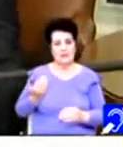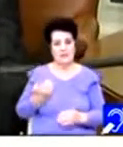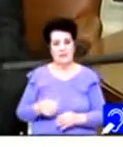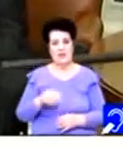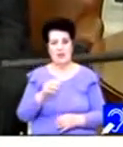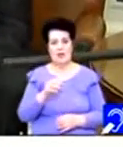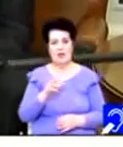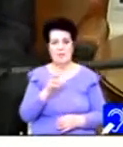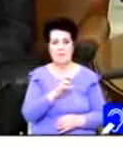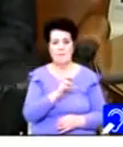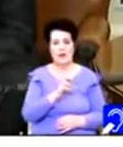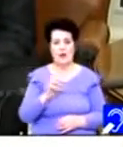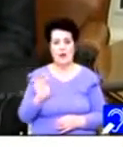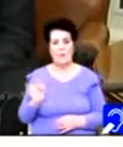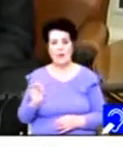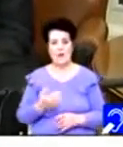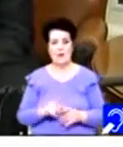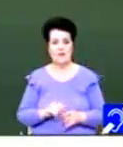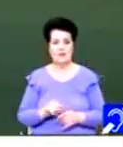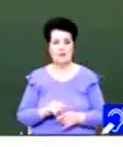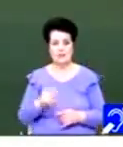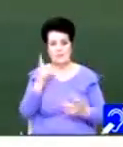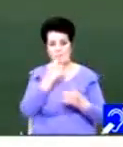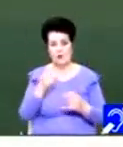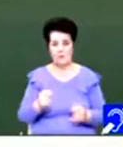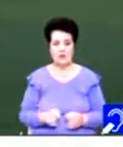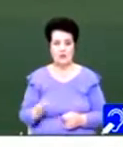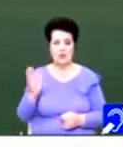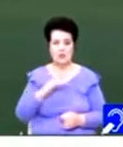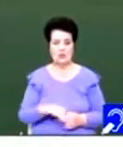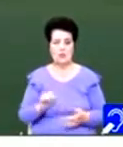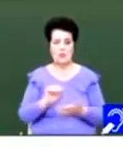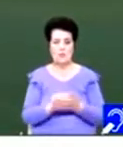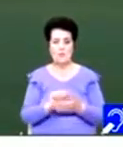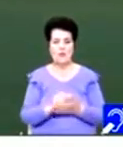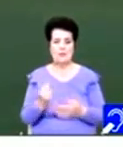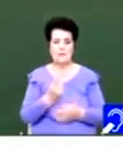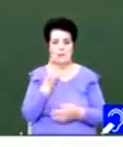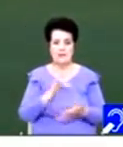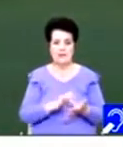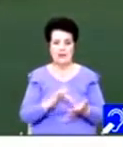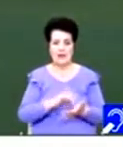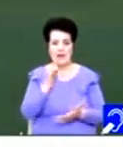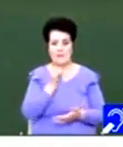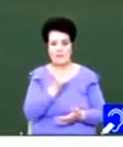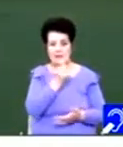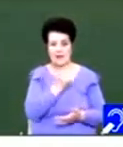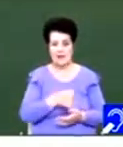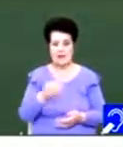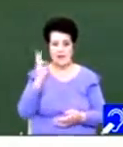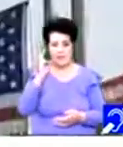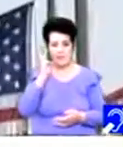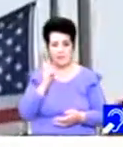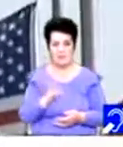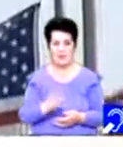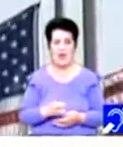său, Barack Obama. Această scurgere de informație vine la o săptămână după publicarea primelor telegrame secrete în care ambasadorul